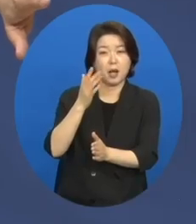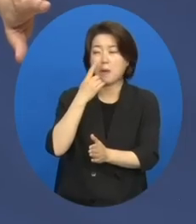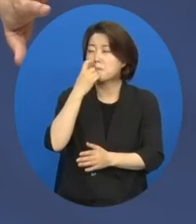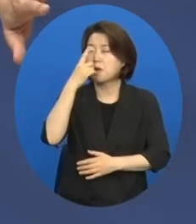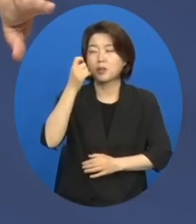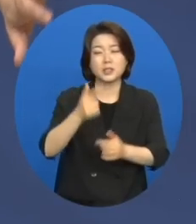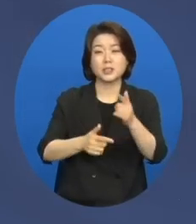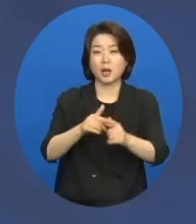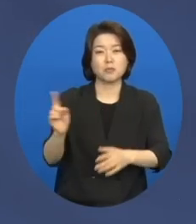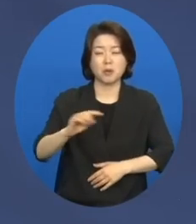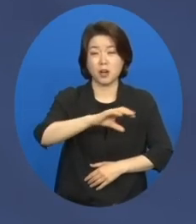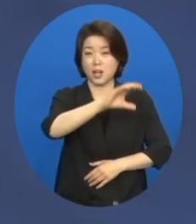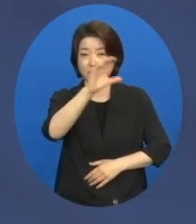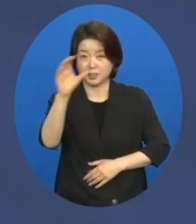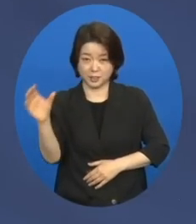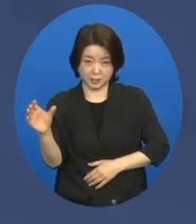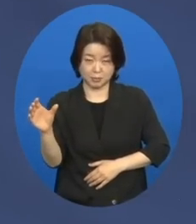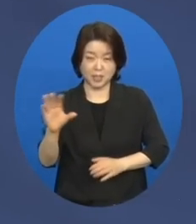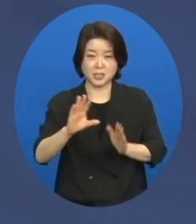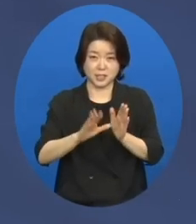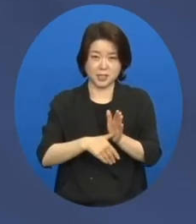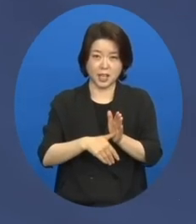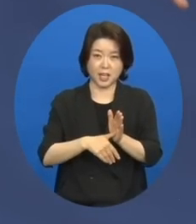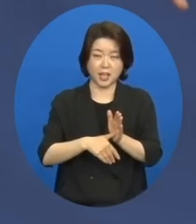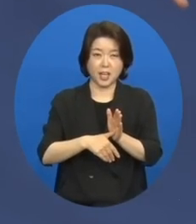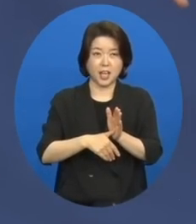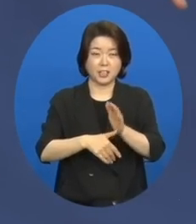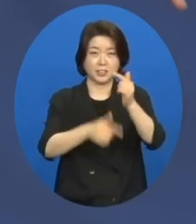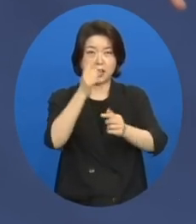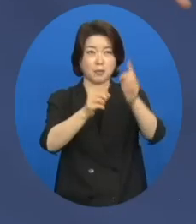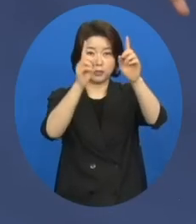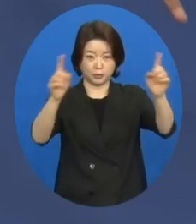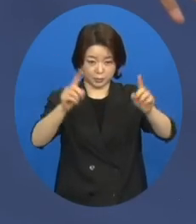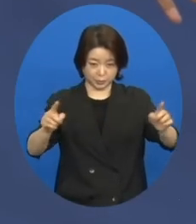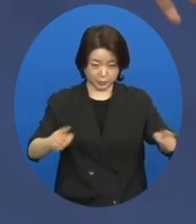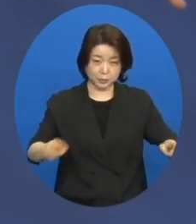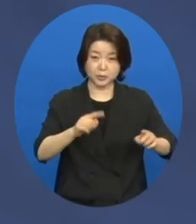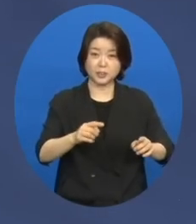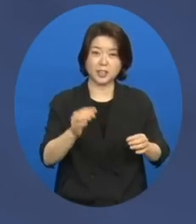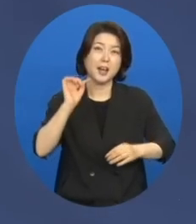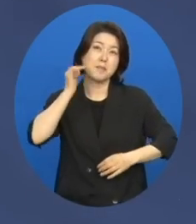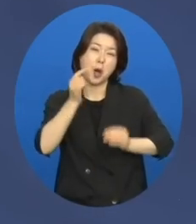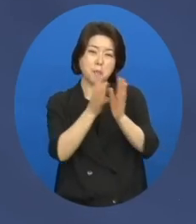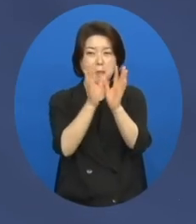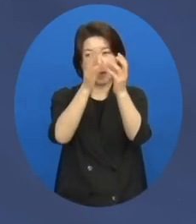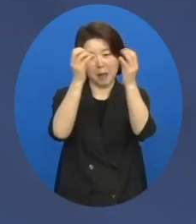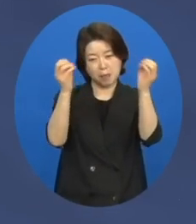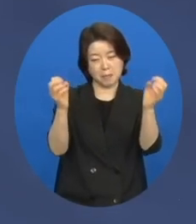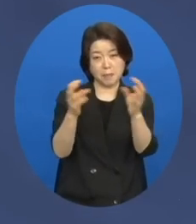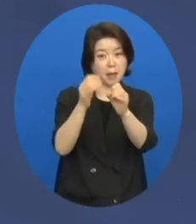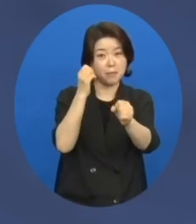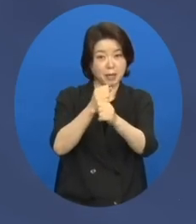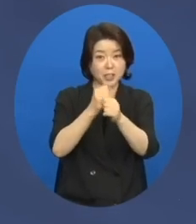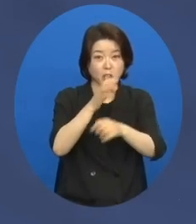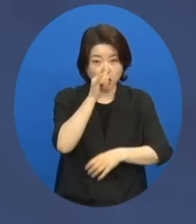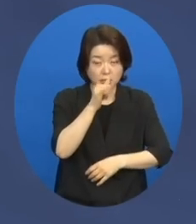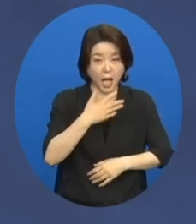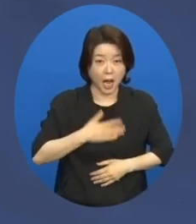크리스마스 때 성탄절 때 그 크리스마스 트리 만든 거 있잖아요. 그 못